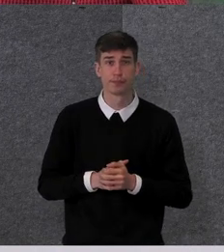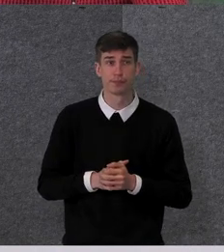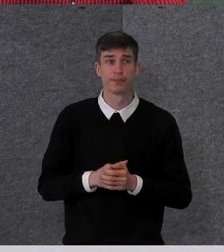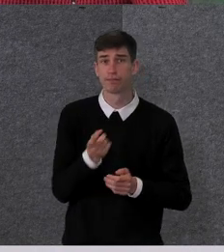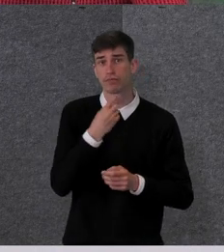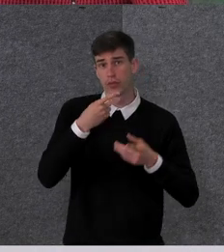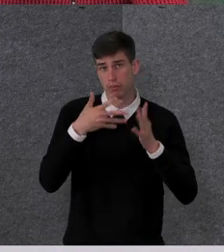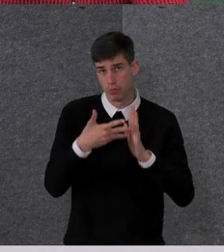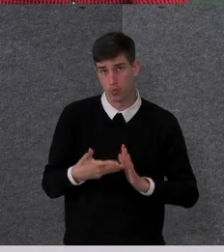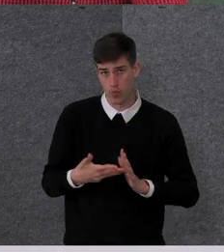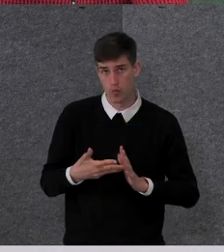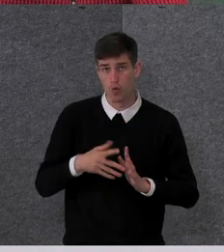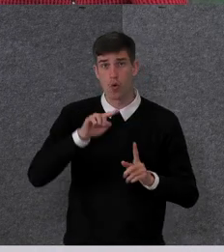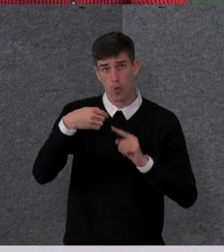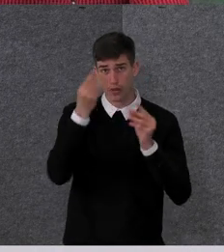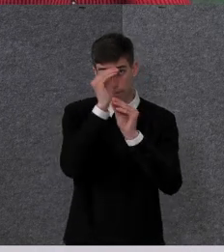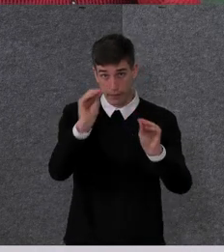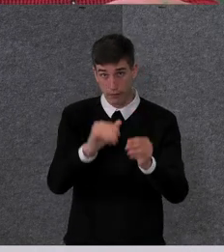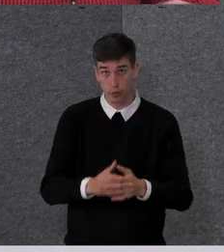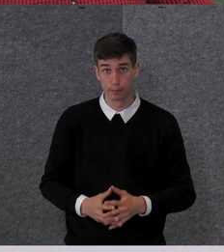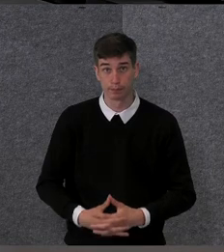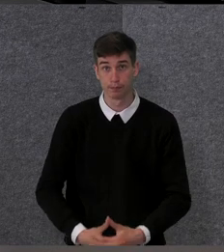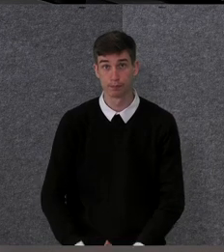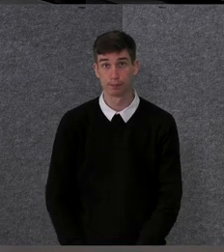hier prüfen müssen und wir melden euch sofort zurück.